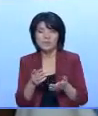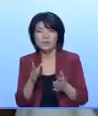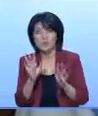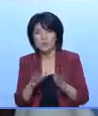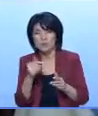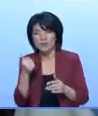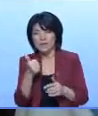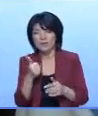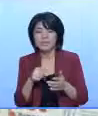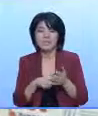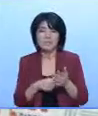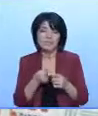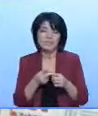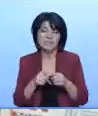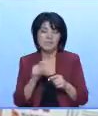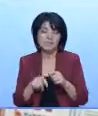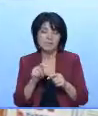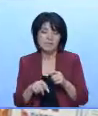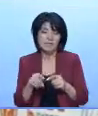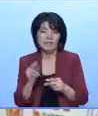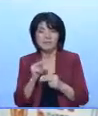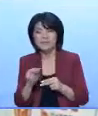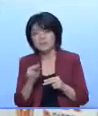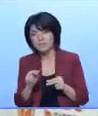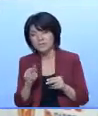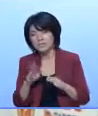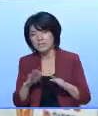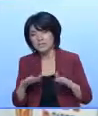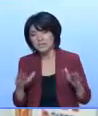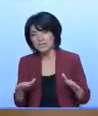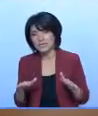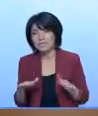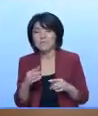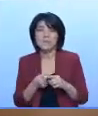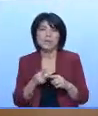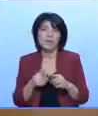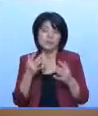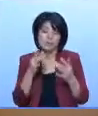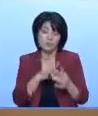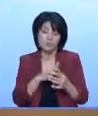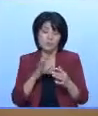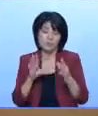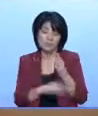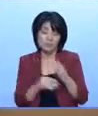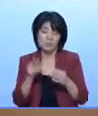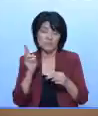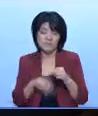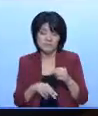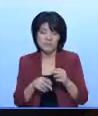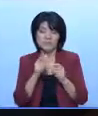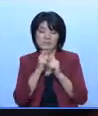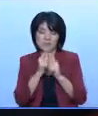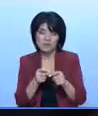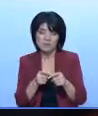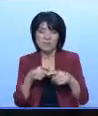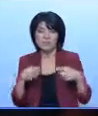бұл жақта оқушыларды тексеру. Жеңімпаздар мен жүлдегерлер бағалы сыйлықтармен және грамоталармен марапатталады. Сонымен қатар ең жас